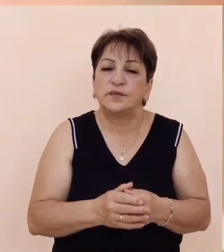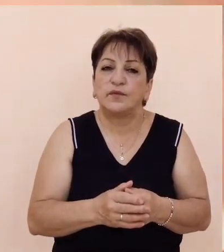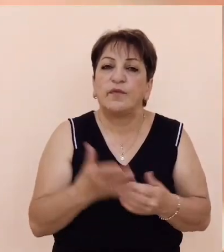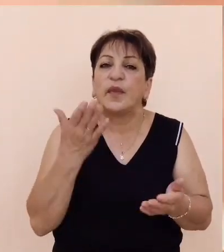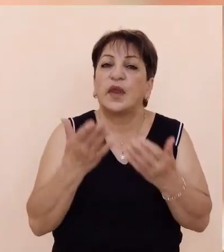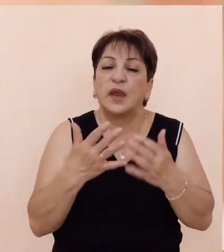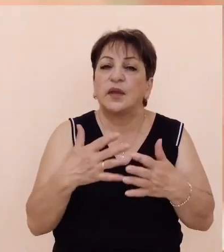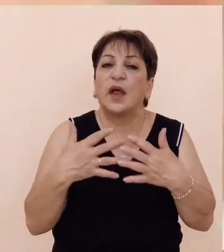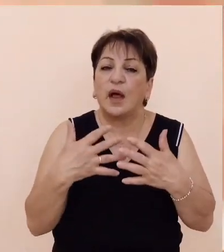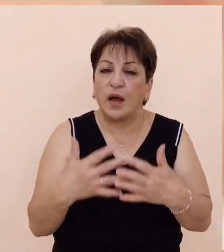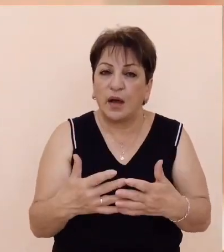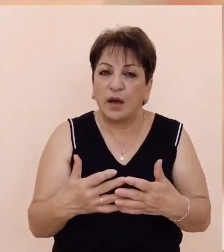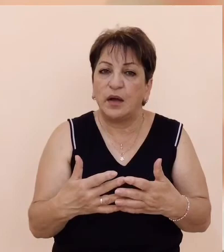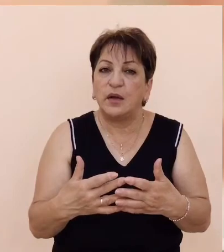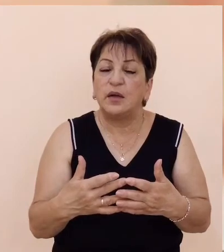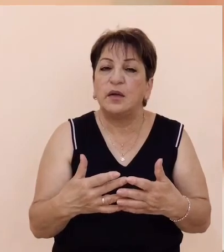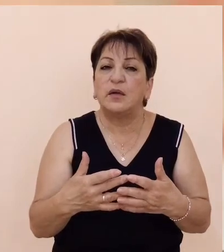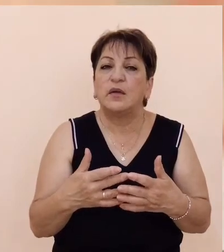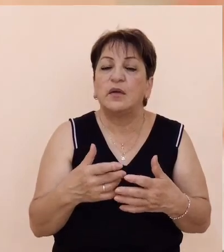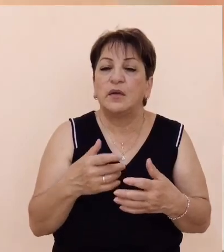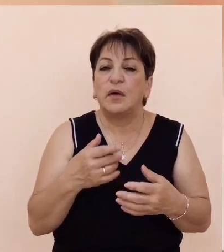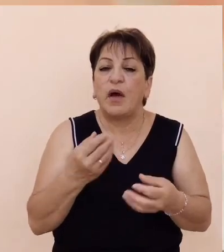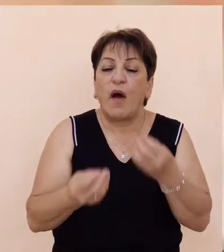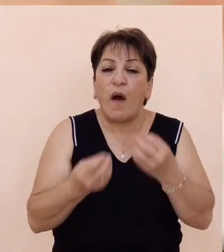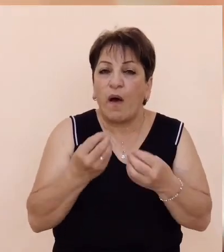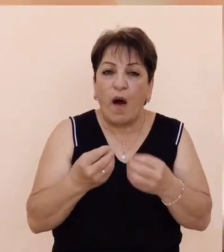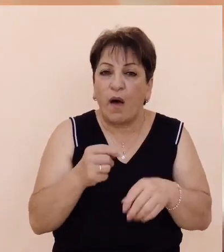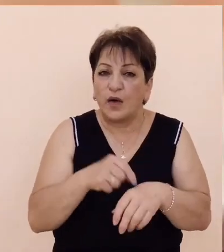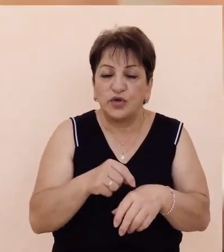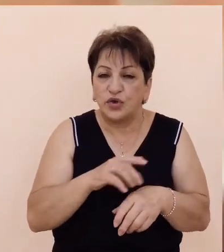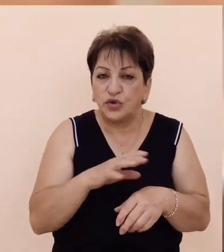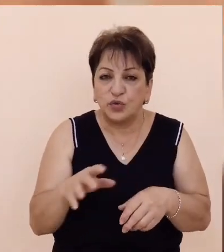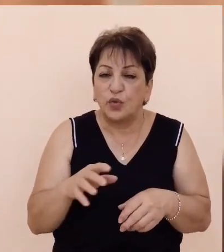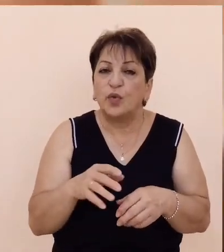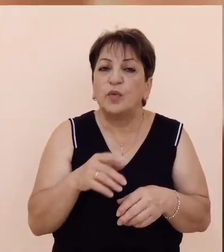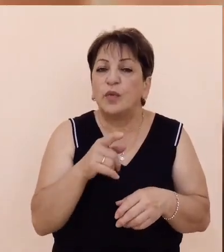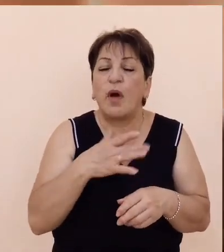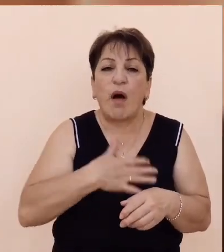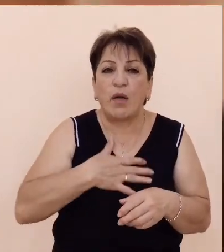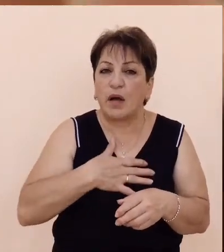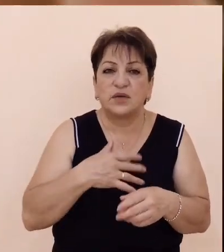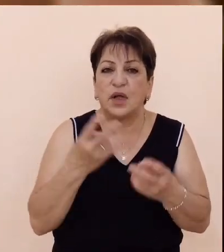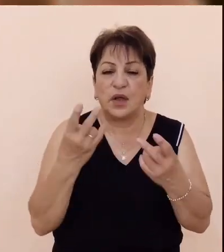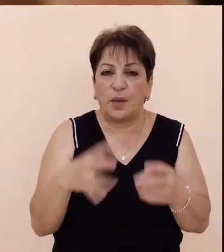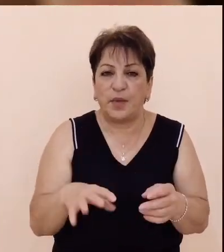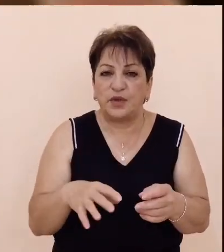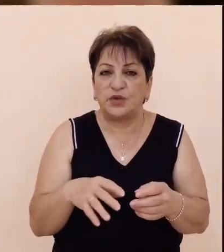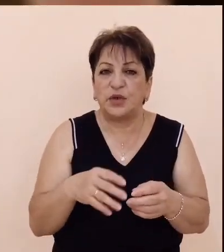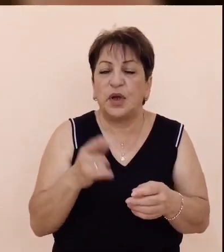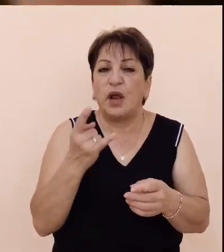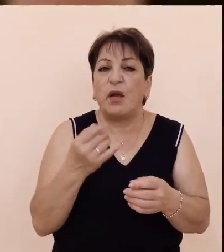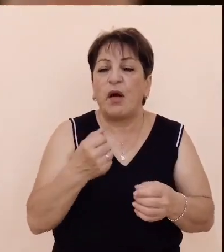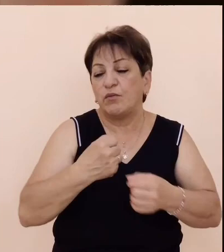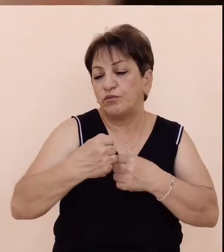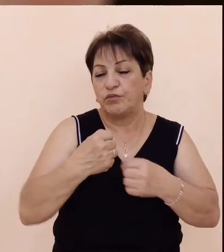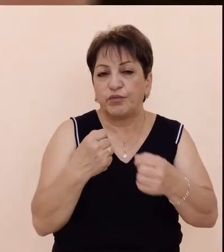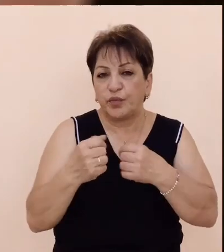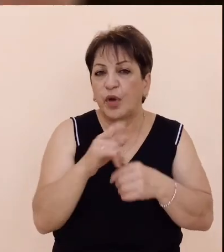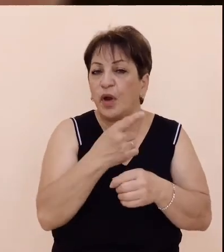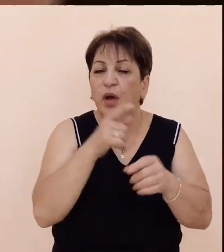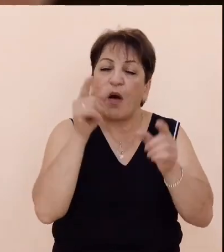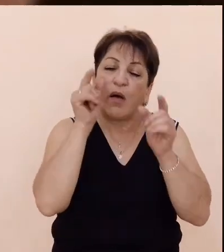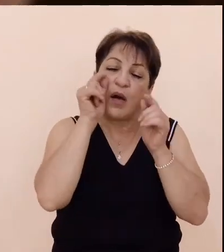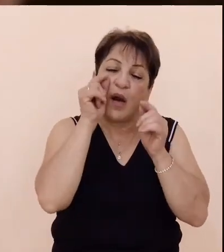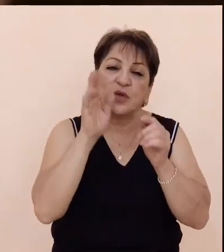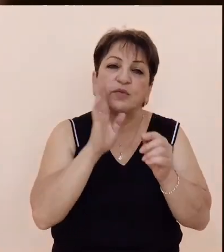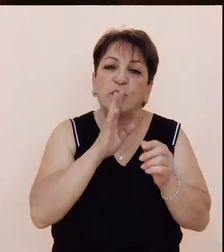Եթե հղին այնուամենայնիվ խաղ չի զգում մի քանի ժամ, ապա պետք չէ անհանգստանալ։ Փոքրիկը քնած է մոր